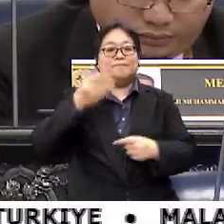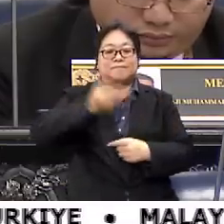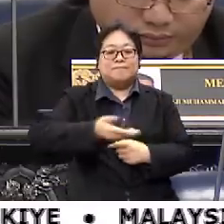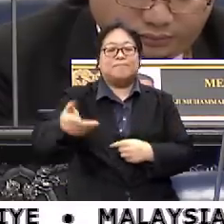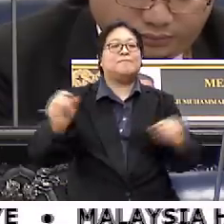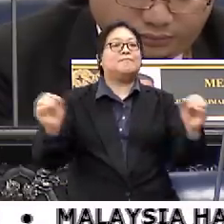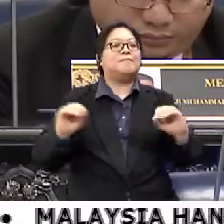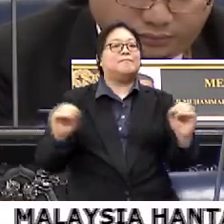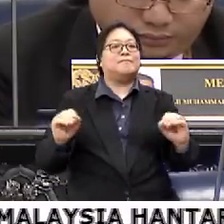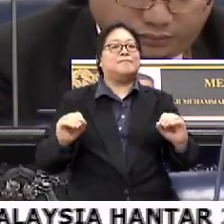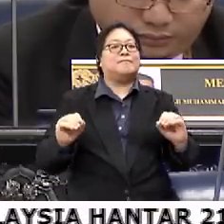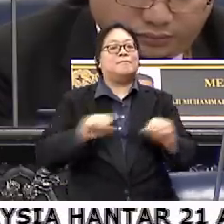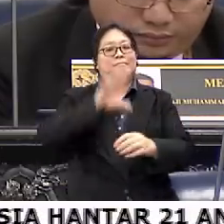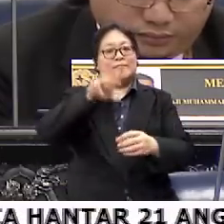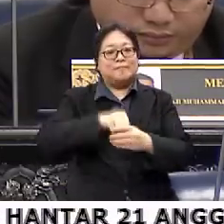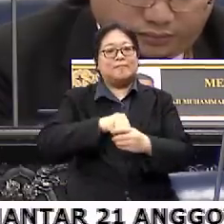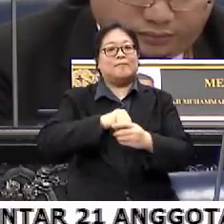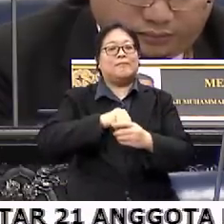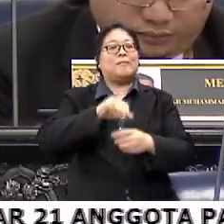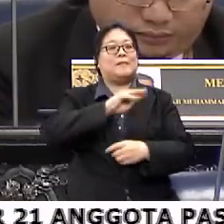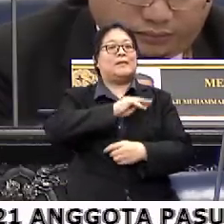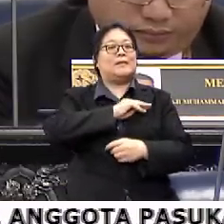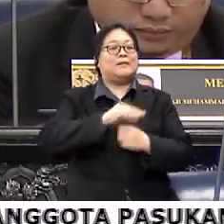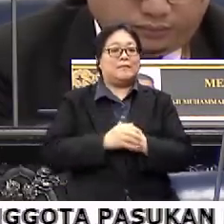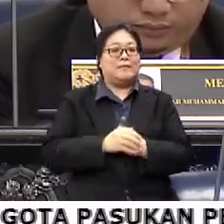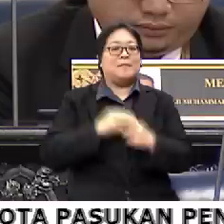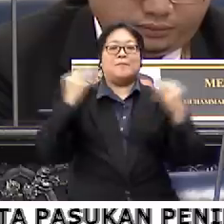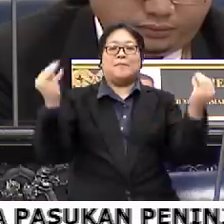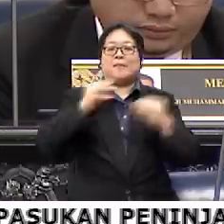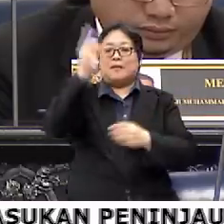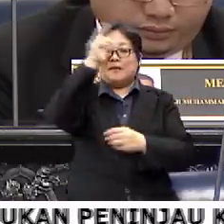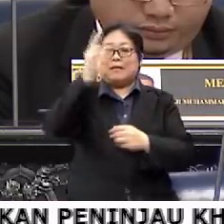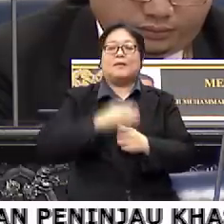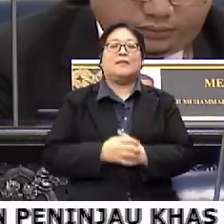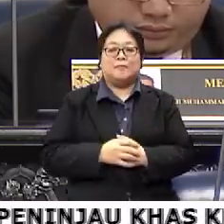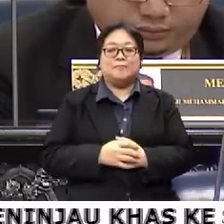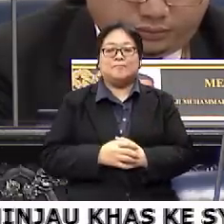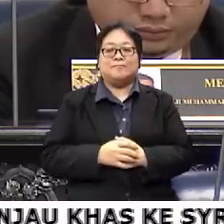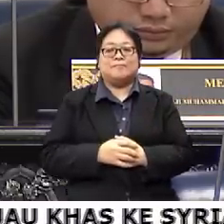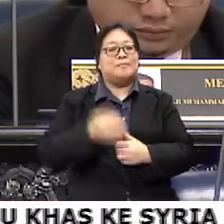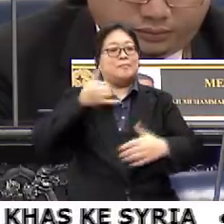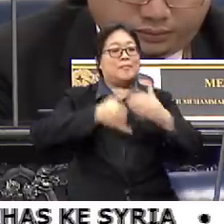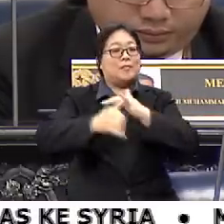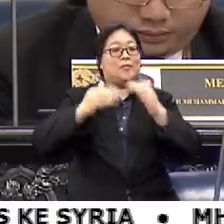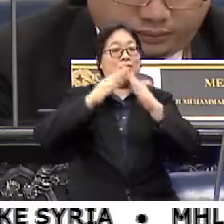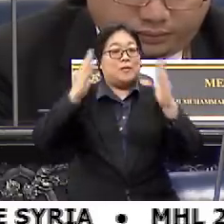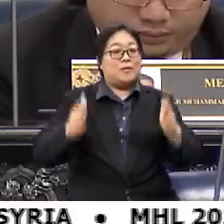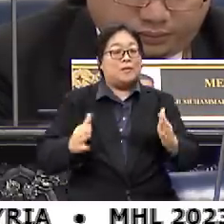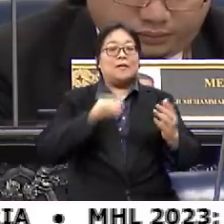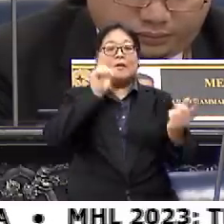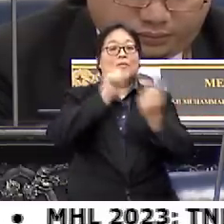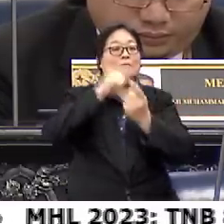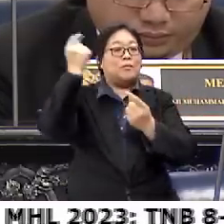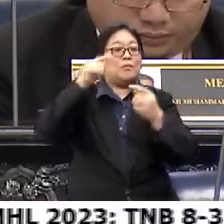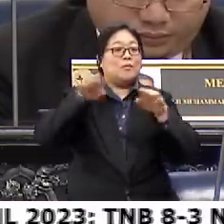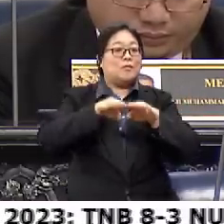hadir dalam majlis berkaitan yang melibatkan Yang Berhormat Menteri Majlis Kerajaan. Masuk rumah orang, tak jumpa tuan